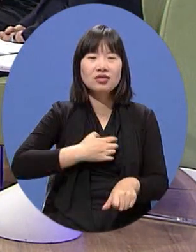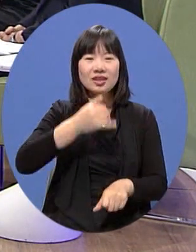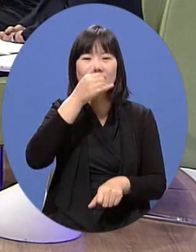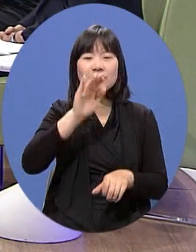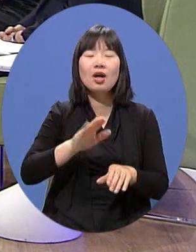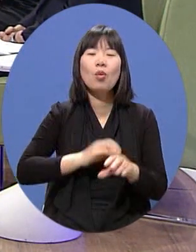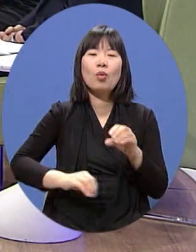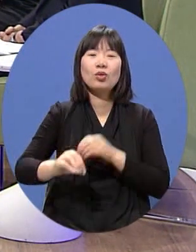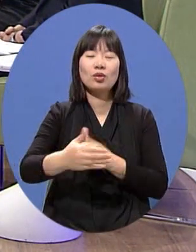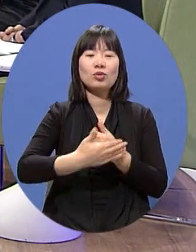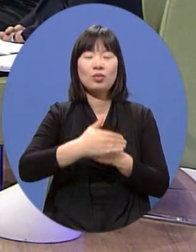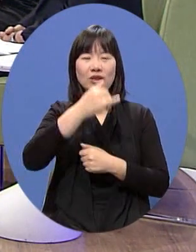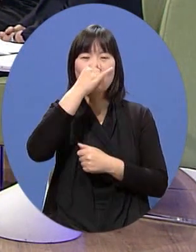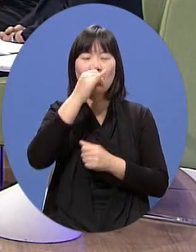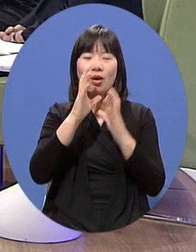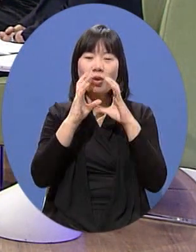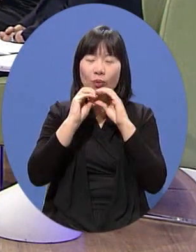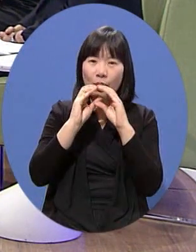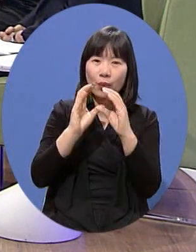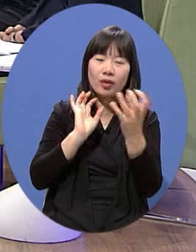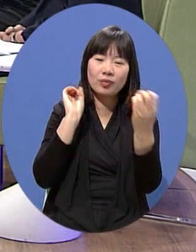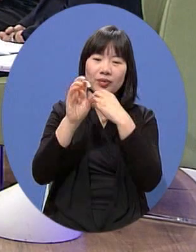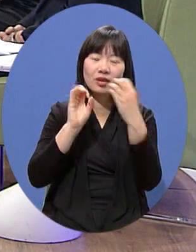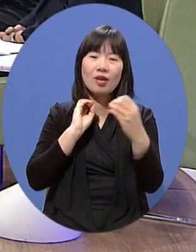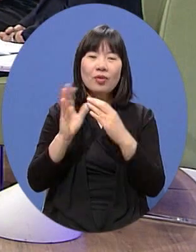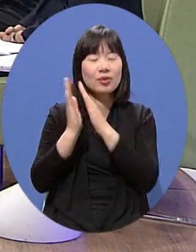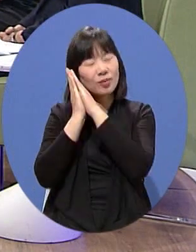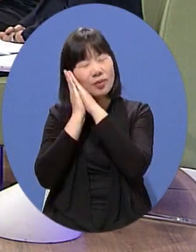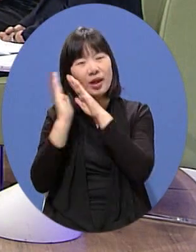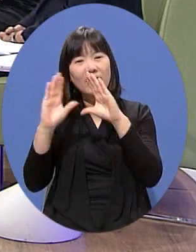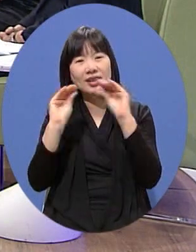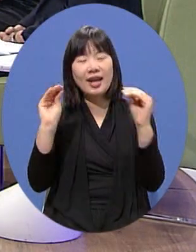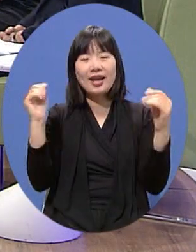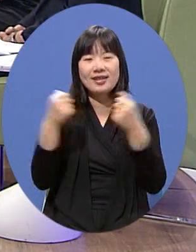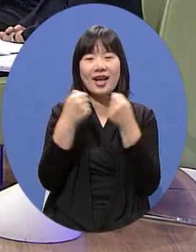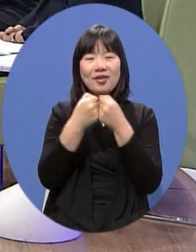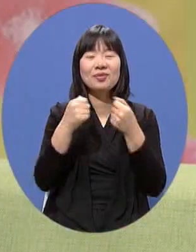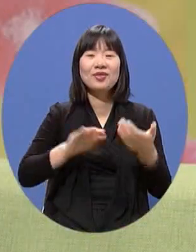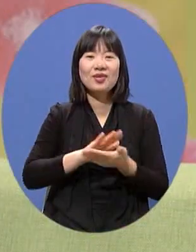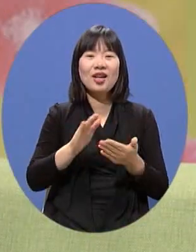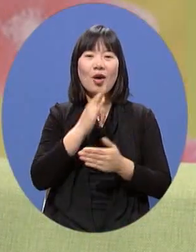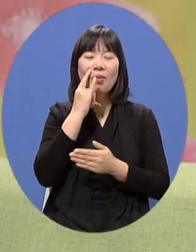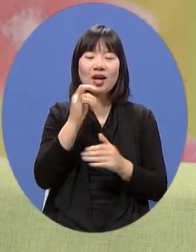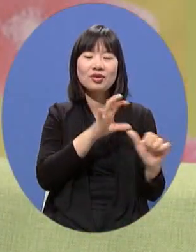네. 그리고 풍선 주고받기, 그다음에 베개싸움 놀이까지 네. 우리 엄마들도